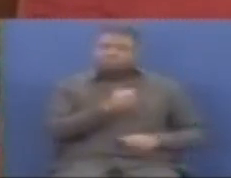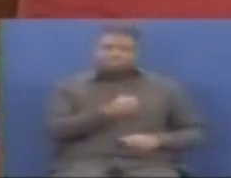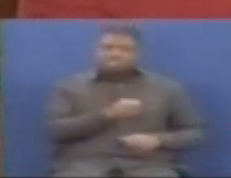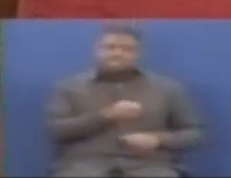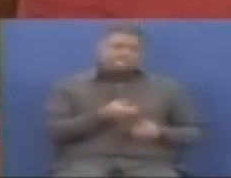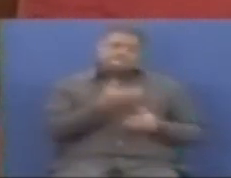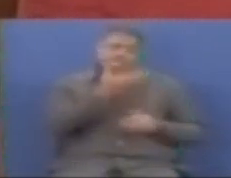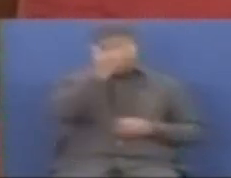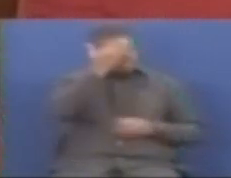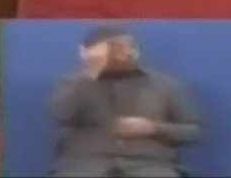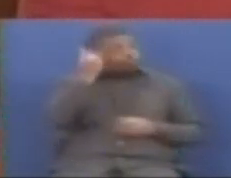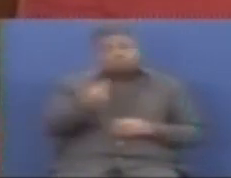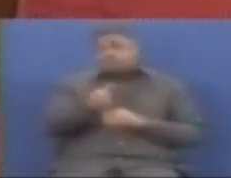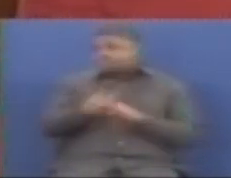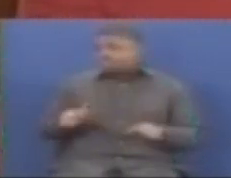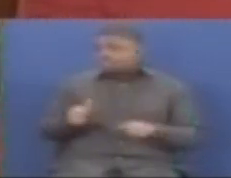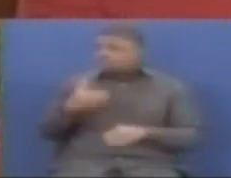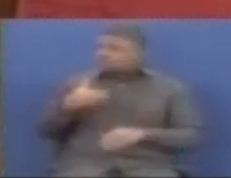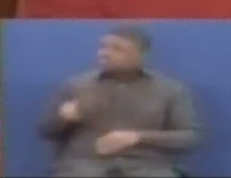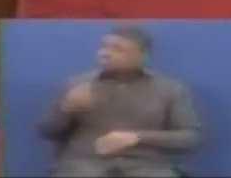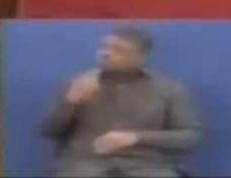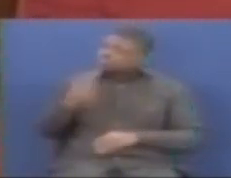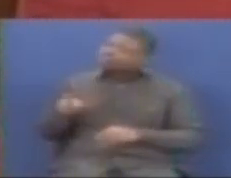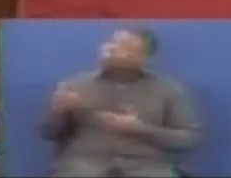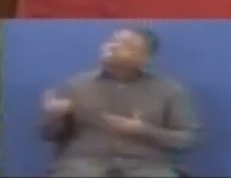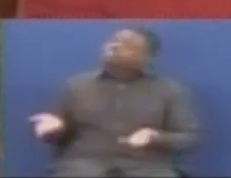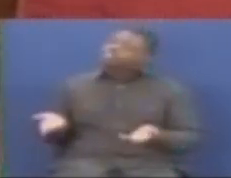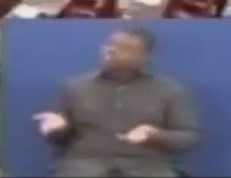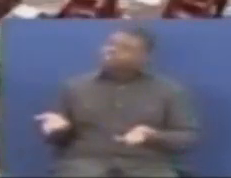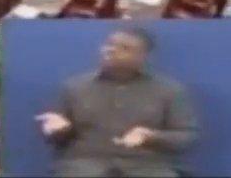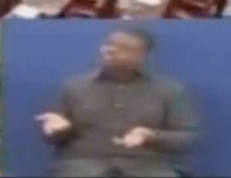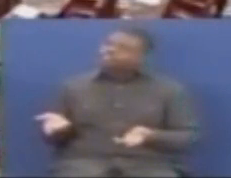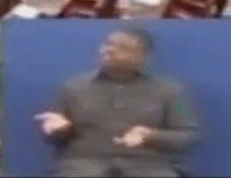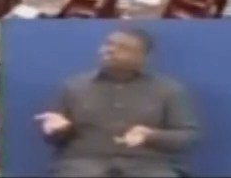huenda vimesauliwa kabisa. Mheshimiwa Waziri, unaniambia nini katika hili?